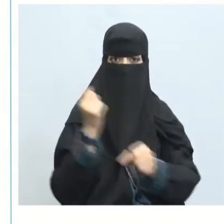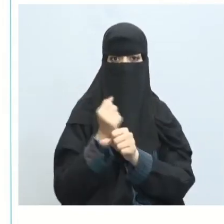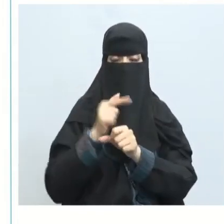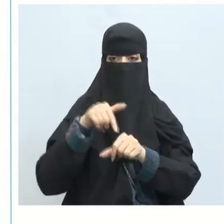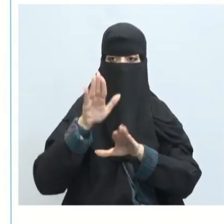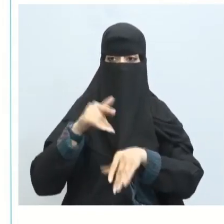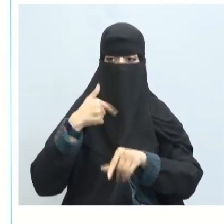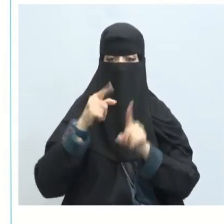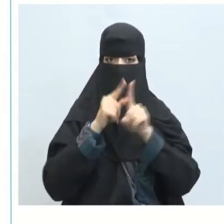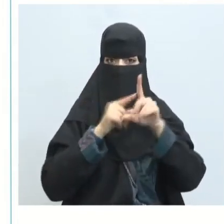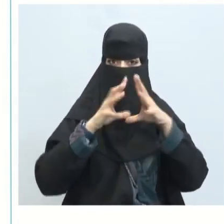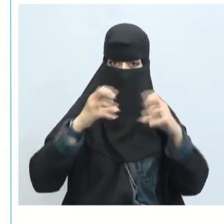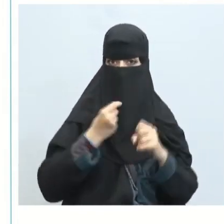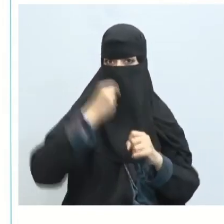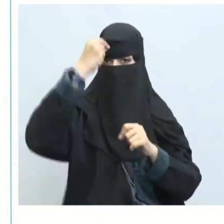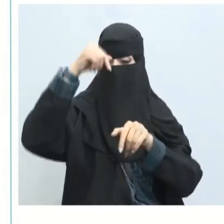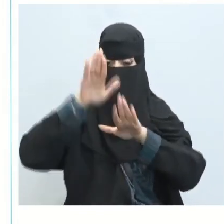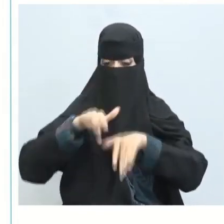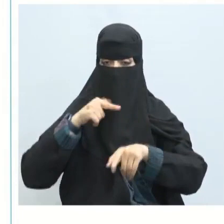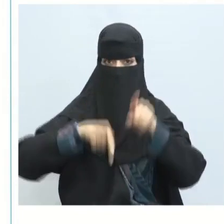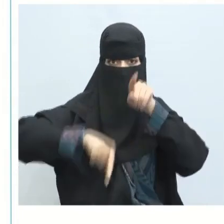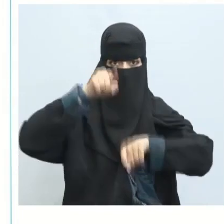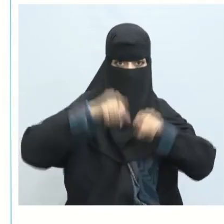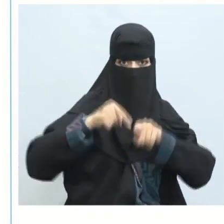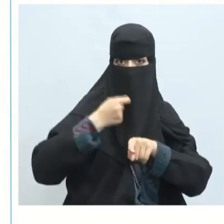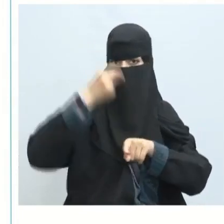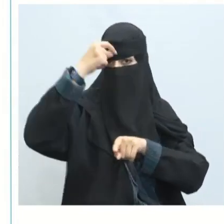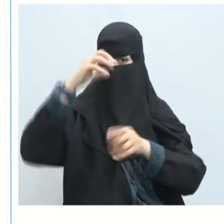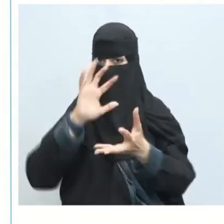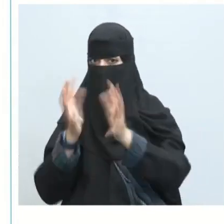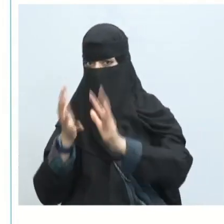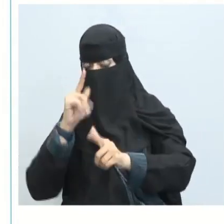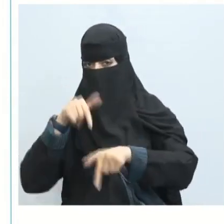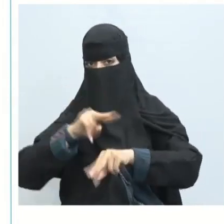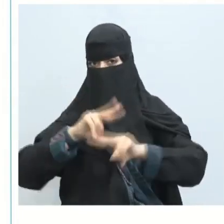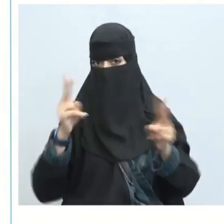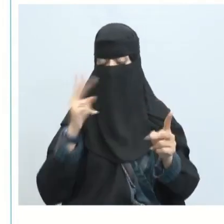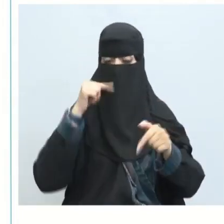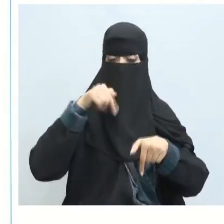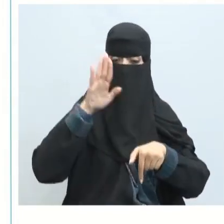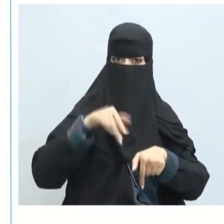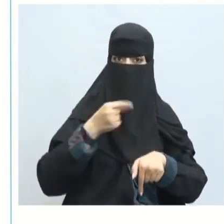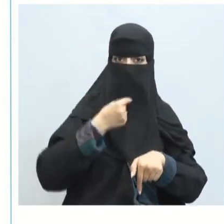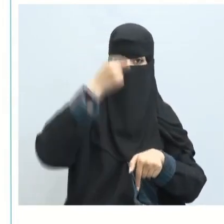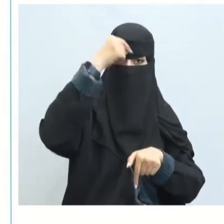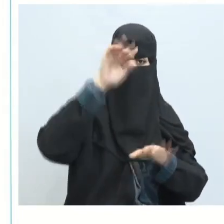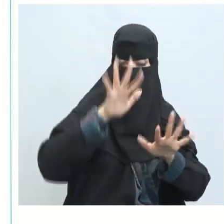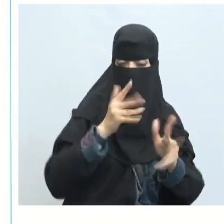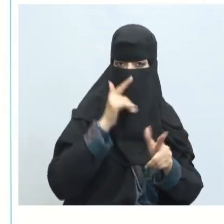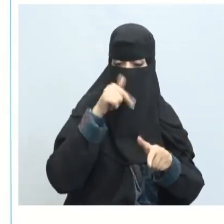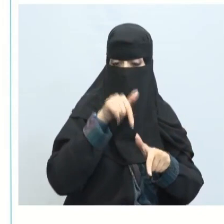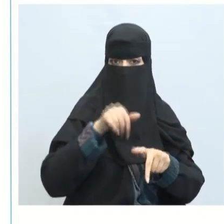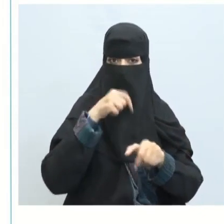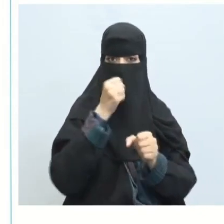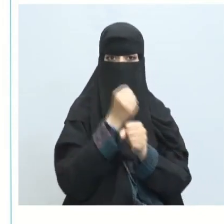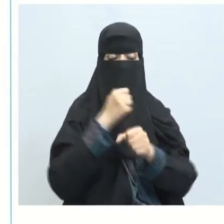عمله عرفنا السمات وذكرنا هنالك فرق بين السمات والصفات السمات ذكرنا انها هي قد يكون هي صفه